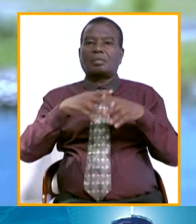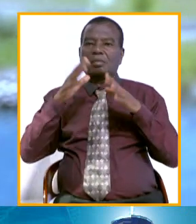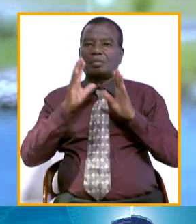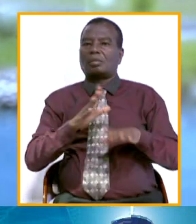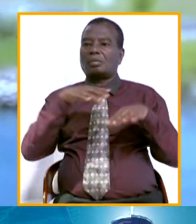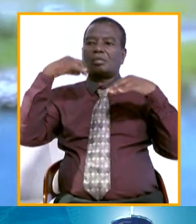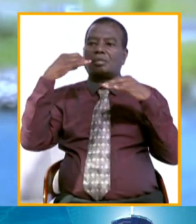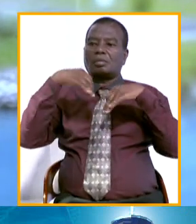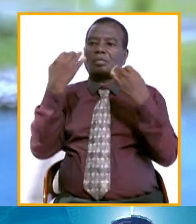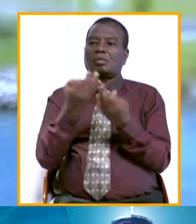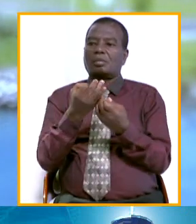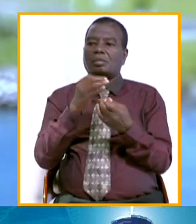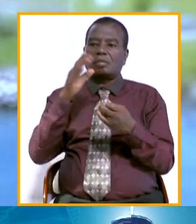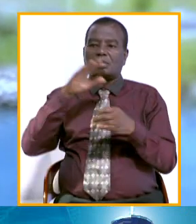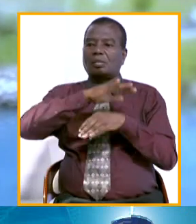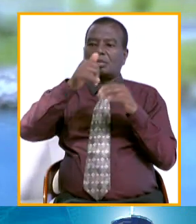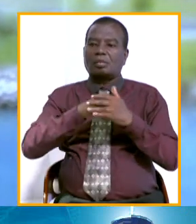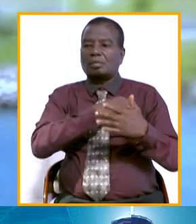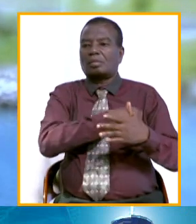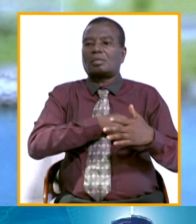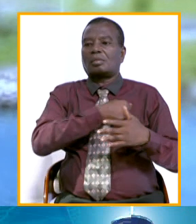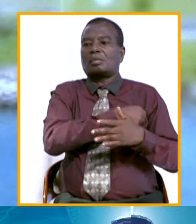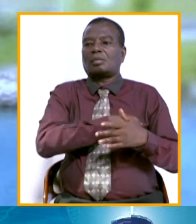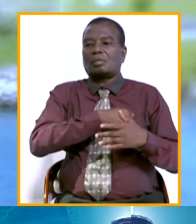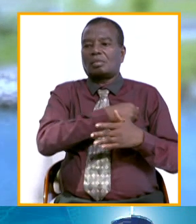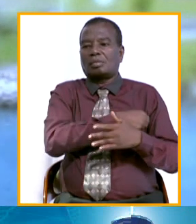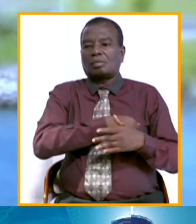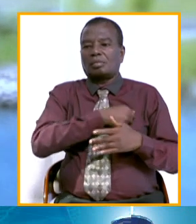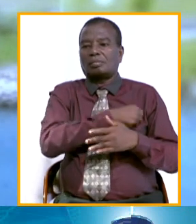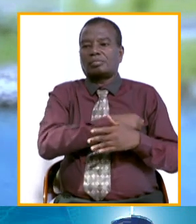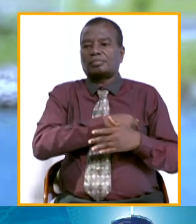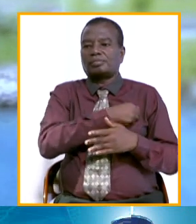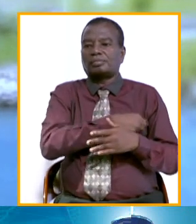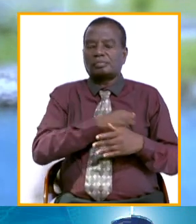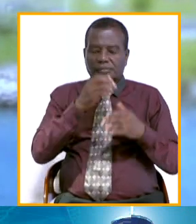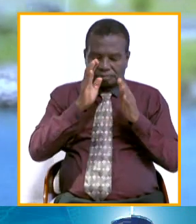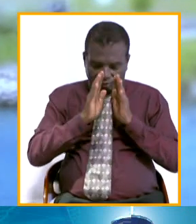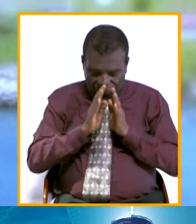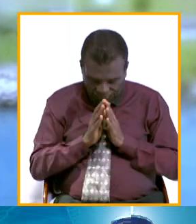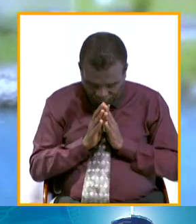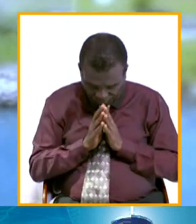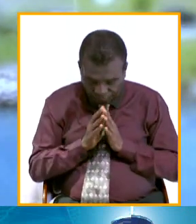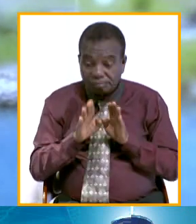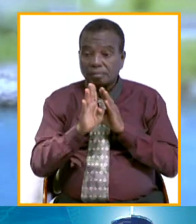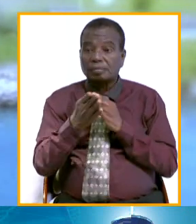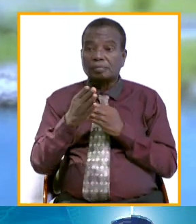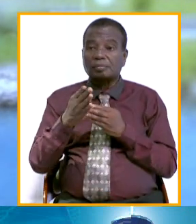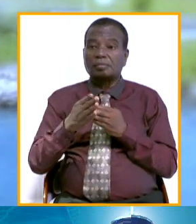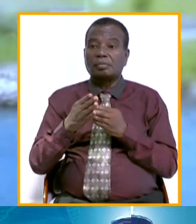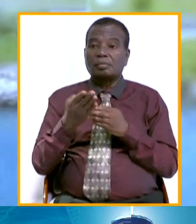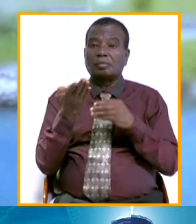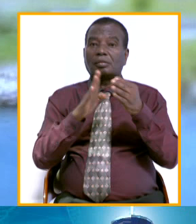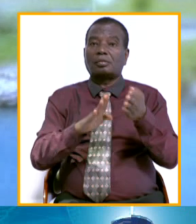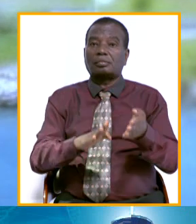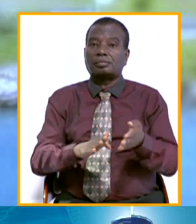qu'à la famille, éplorer mes condoléances les plus sincères et les plus attristées. Je m'incline respectueusement devant la mémoire de